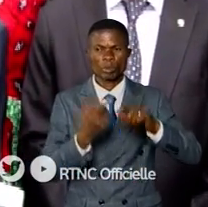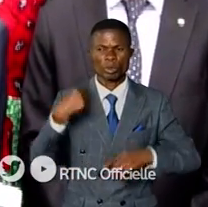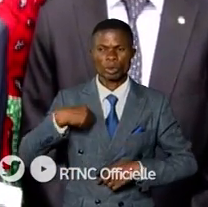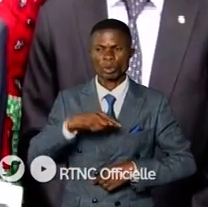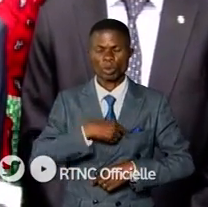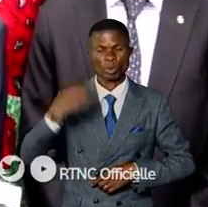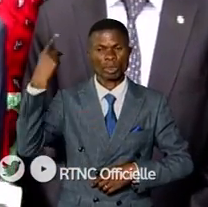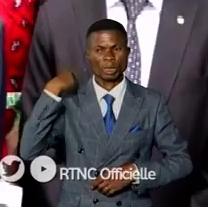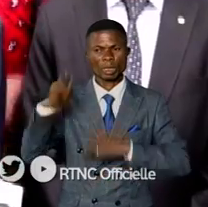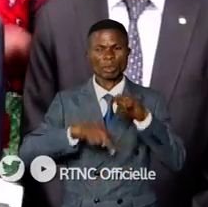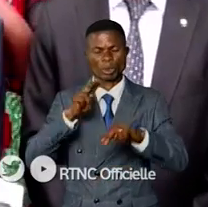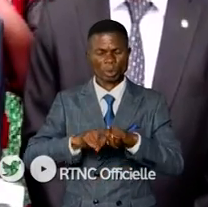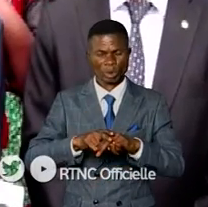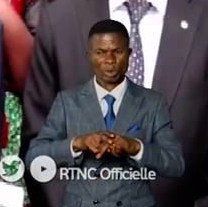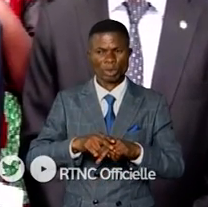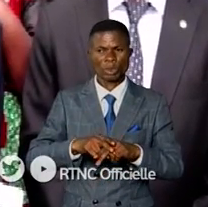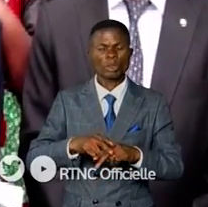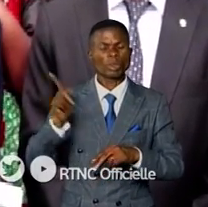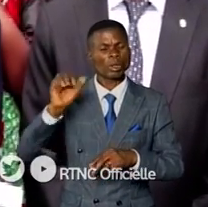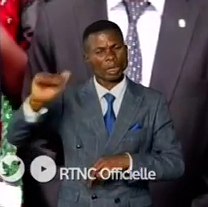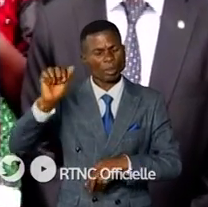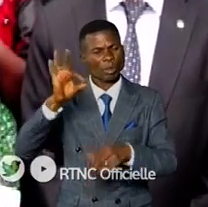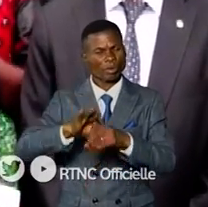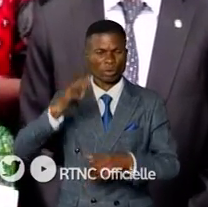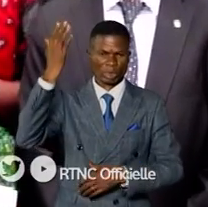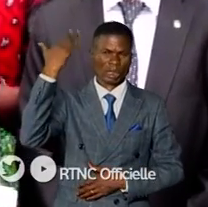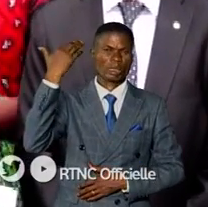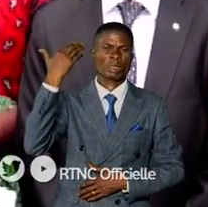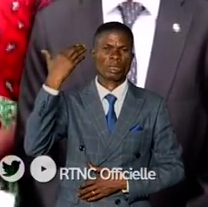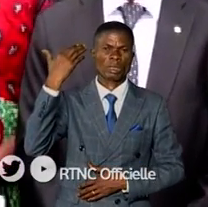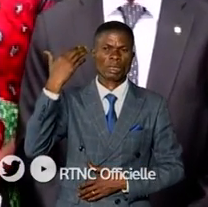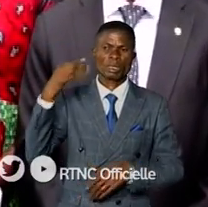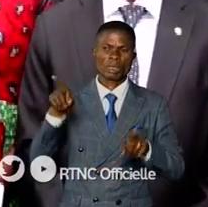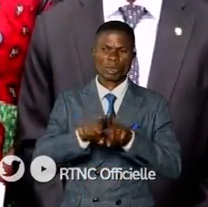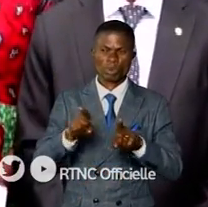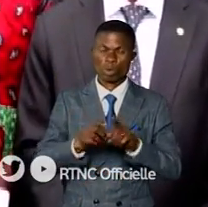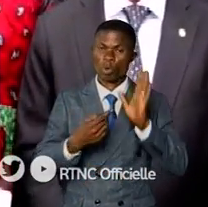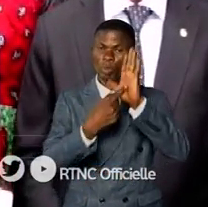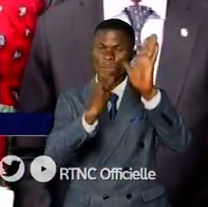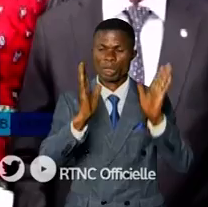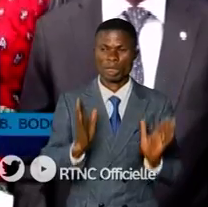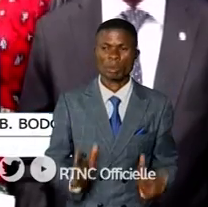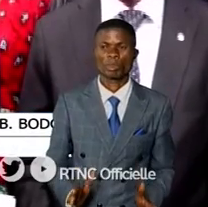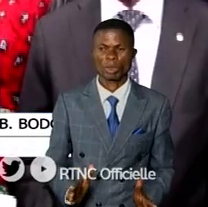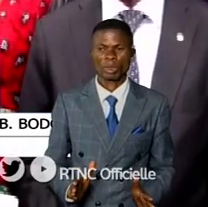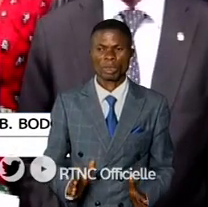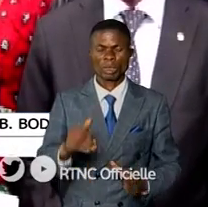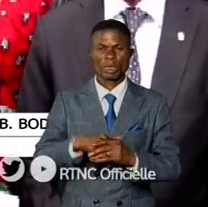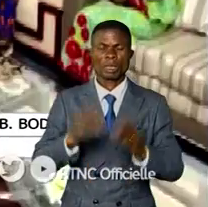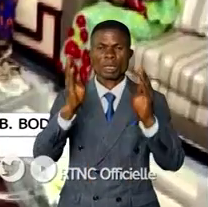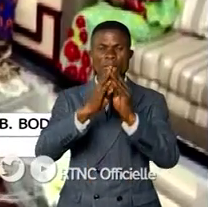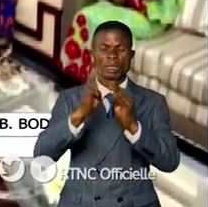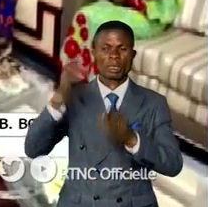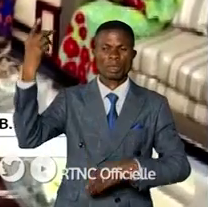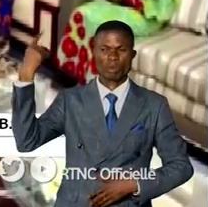les honorables députés qu'ils ont élus comme leurs représentants à l'Assemblée